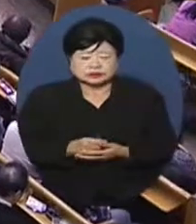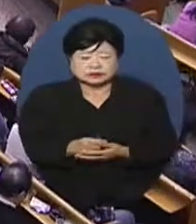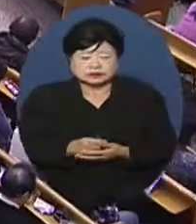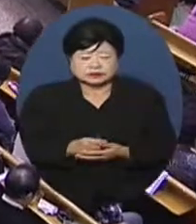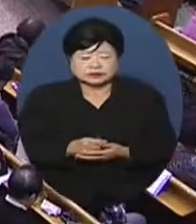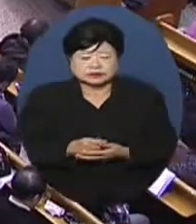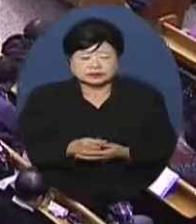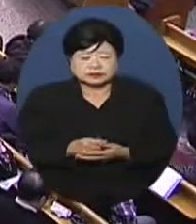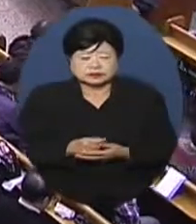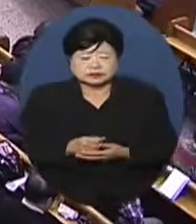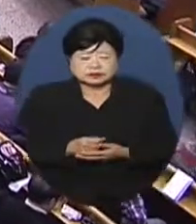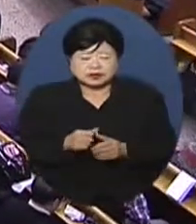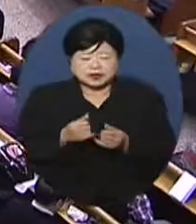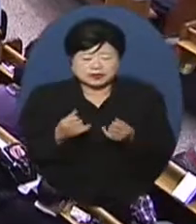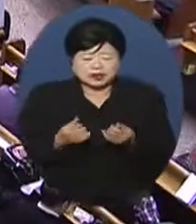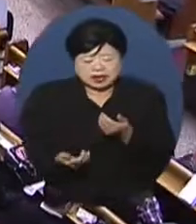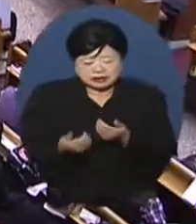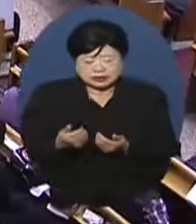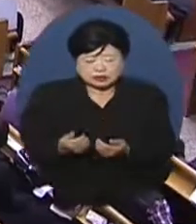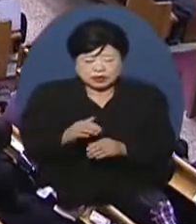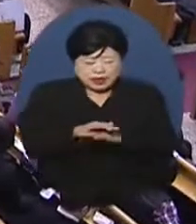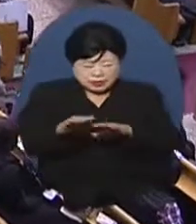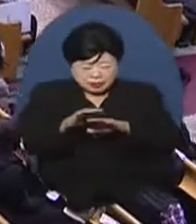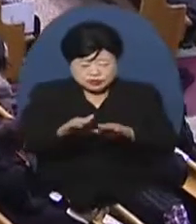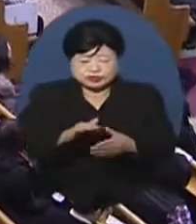찰 때는 낳아 주지요